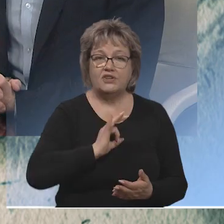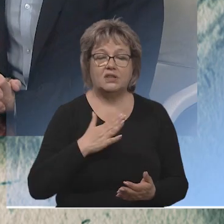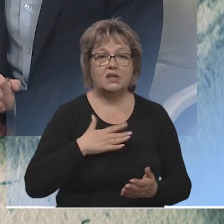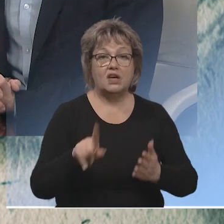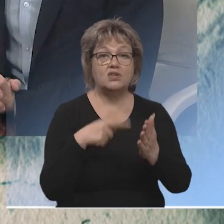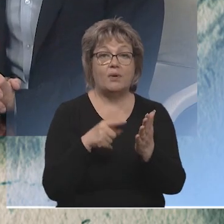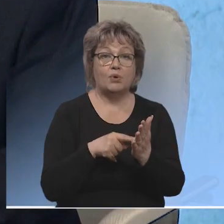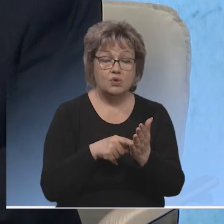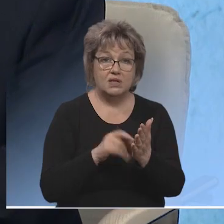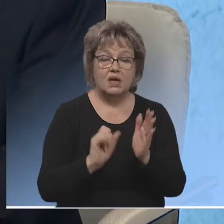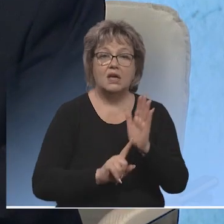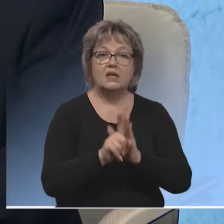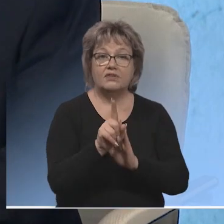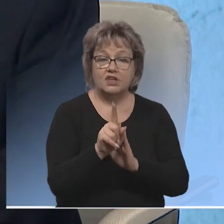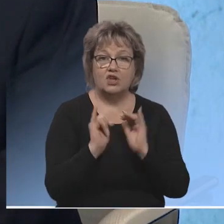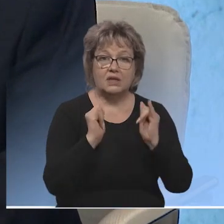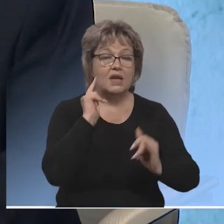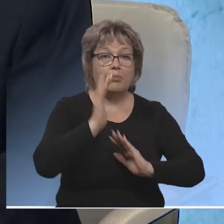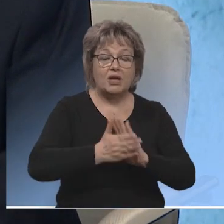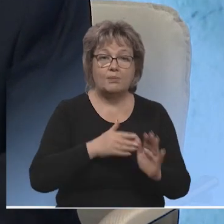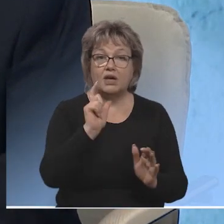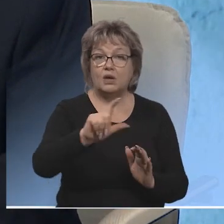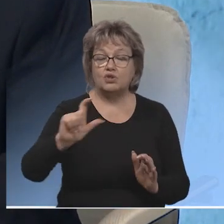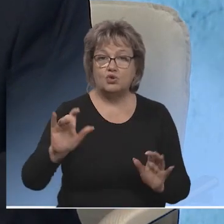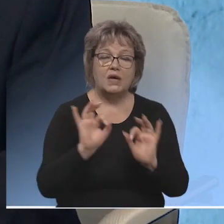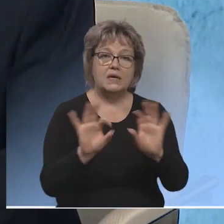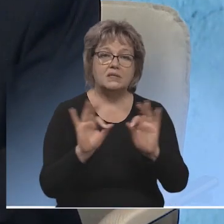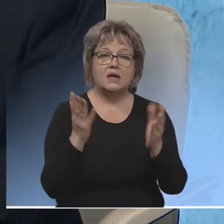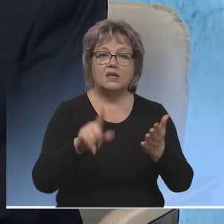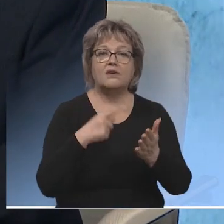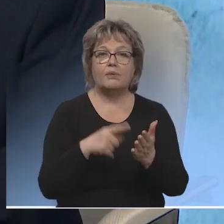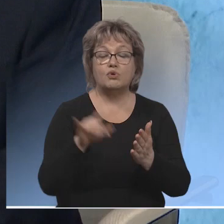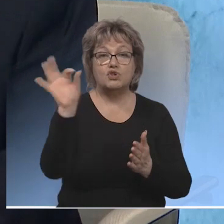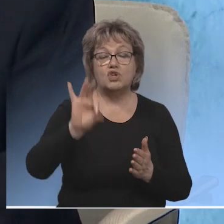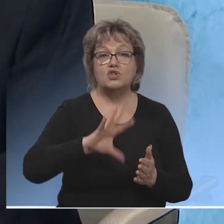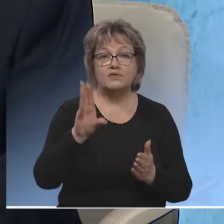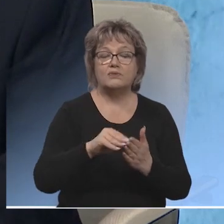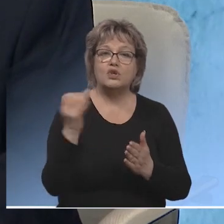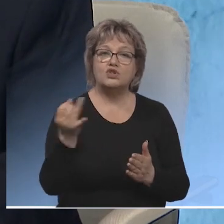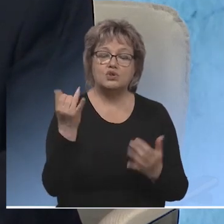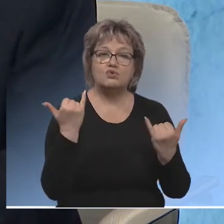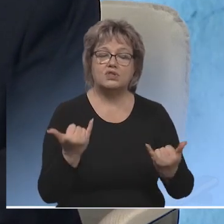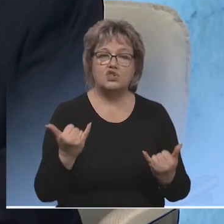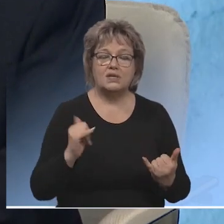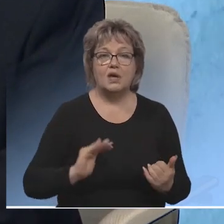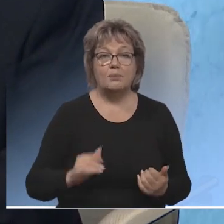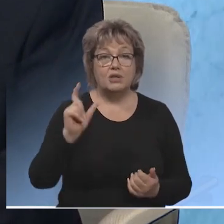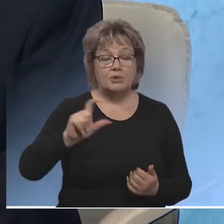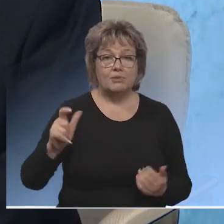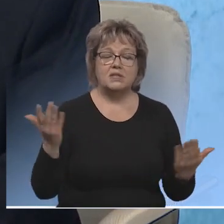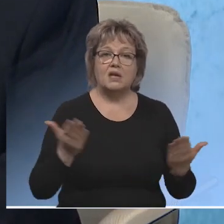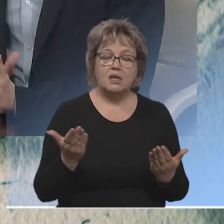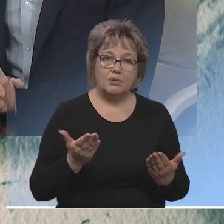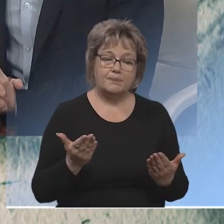ответить на наши вопросы. Ну и вначале, для понимания аудитории, расскажите, какие вопросы чаще всего интересуют сейчас предпринимателей,